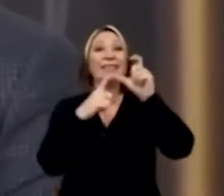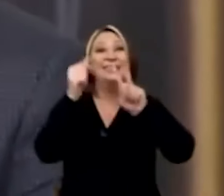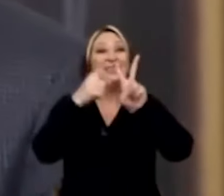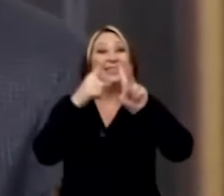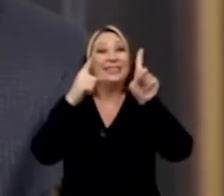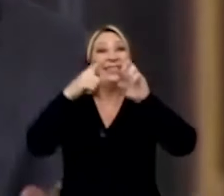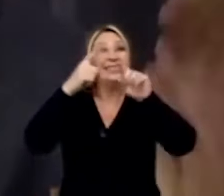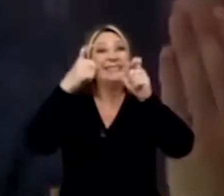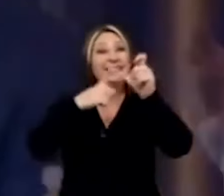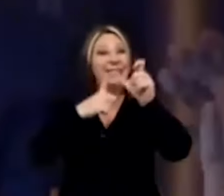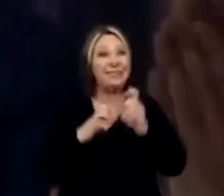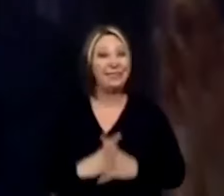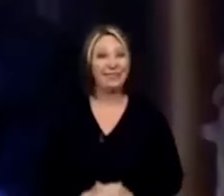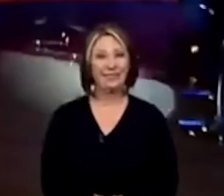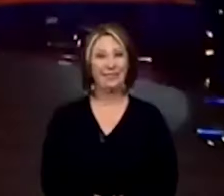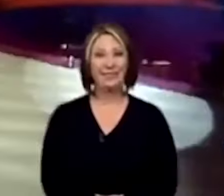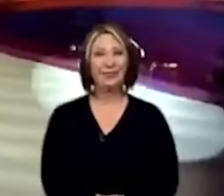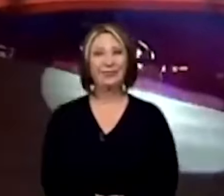İri!